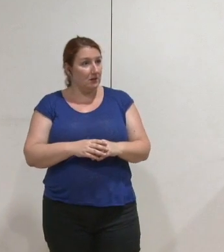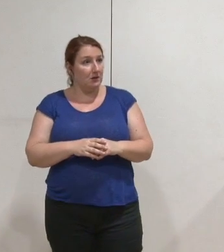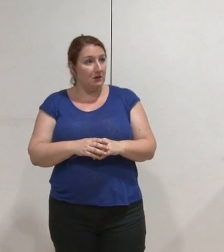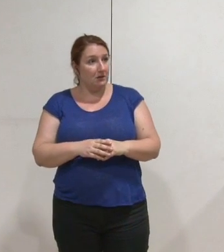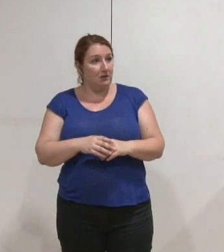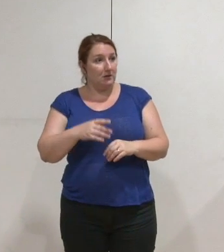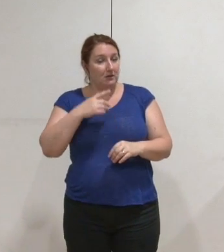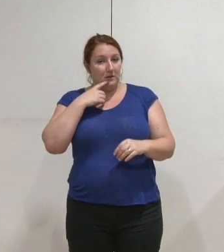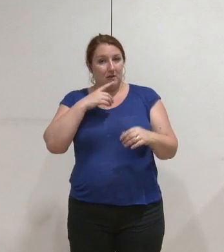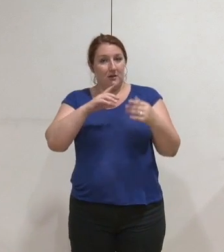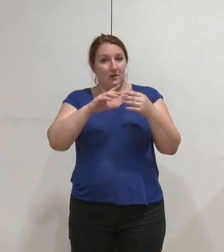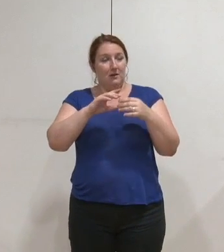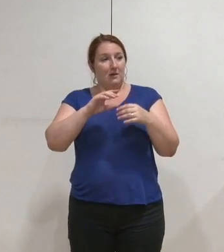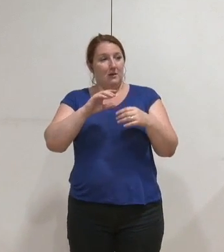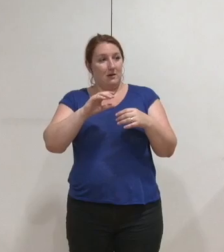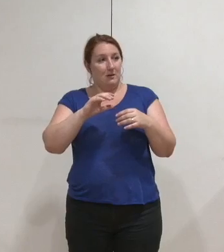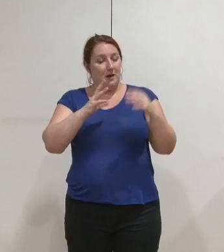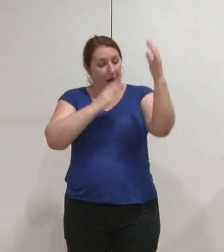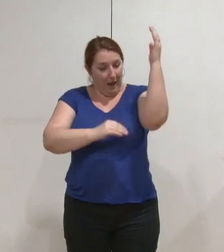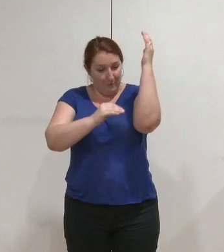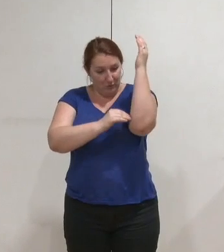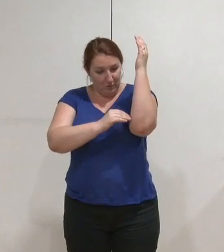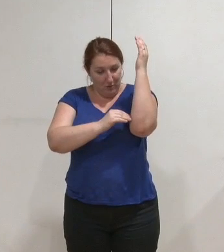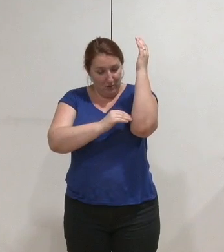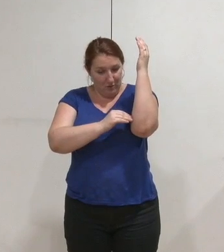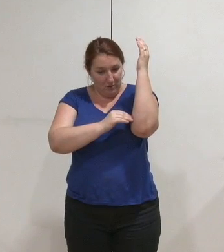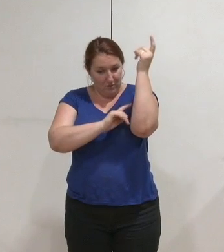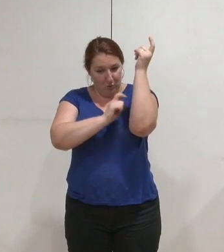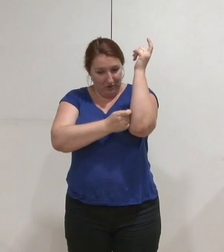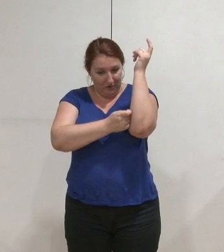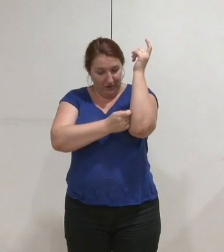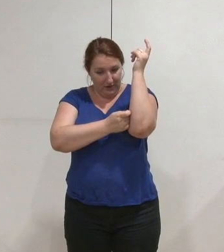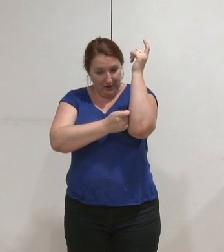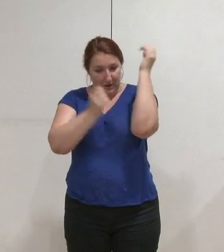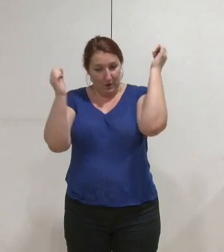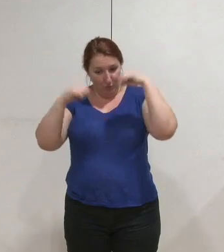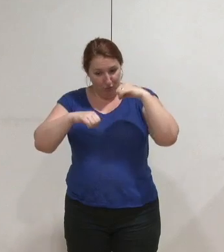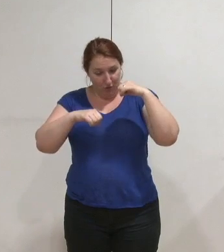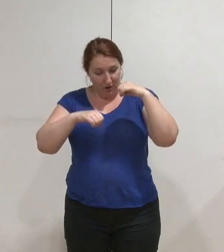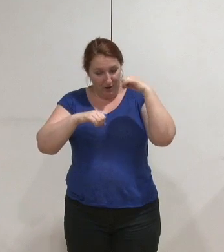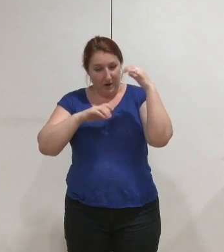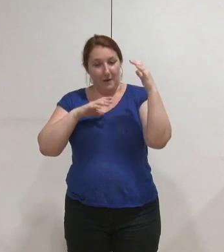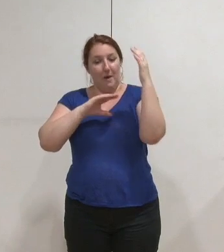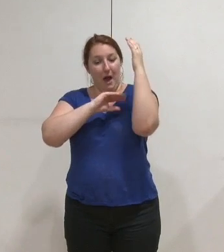vez pour le sous-amendement mais NPPV sur amendement bien c'est noté donc l'amendement